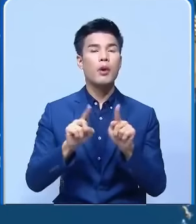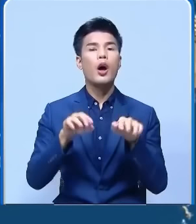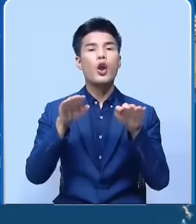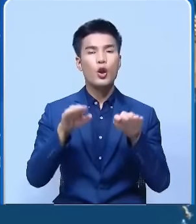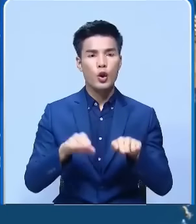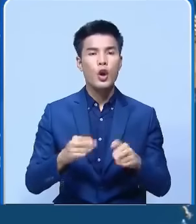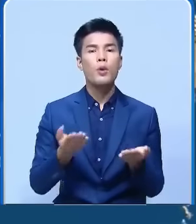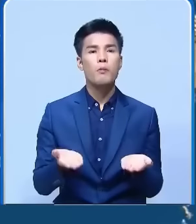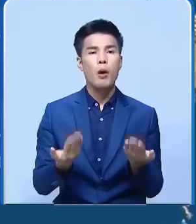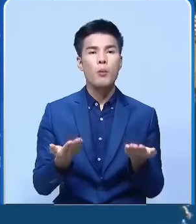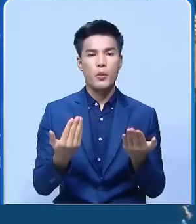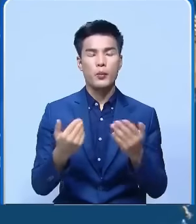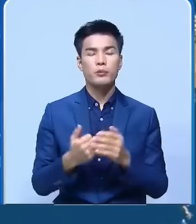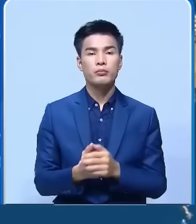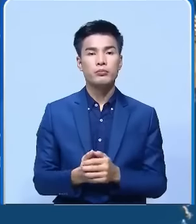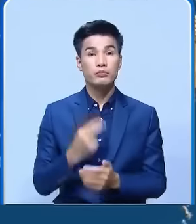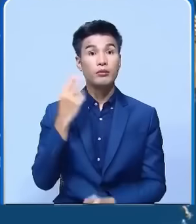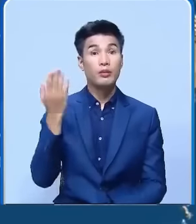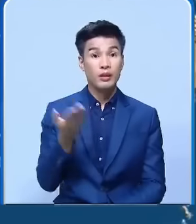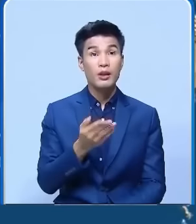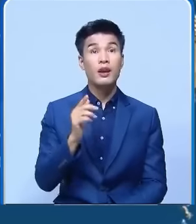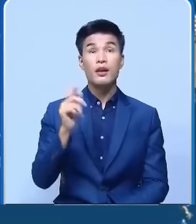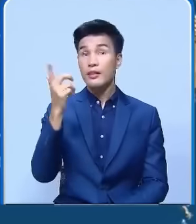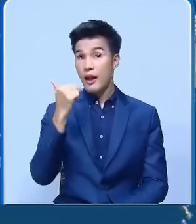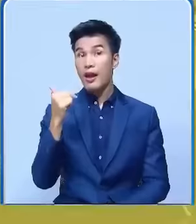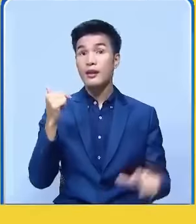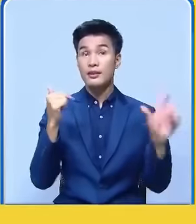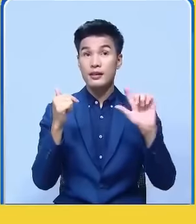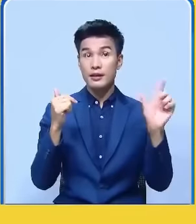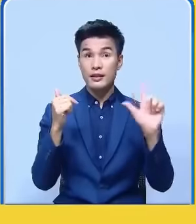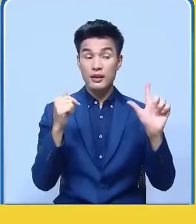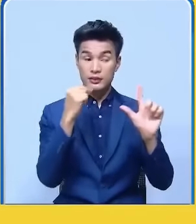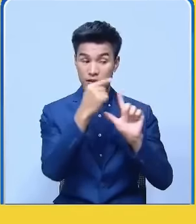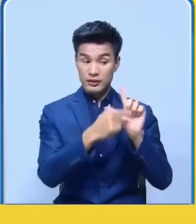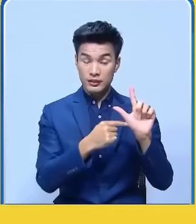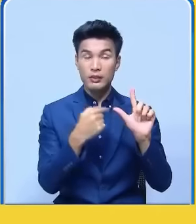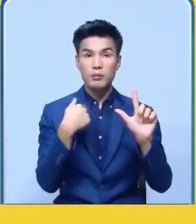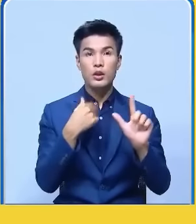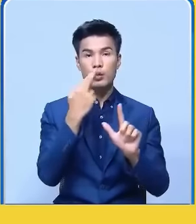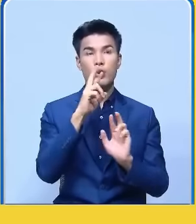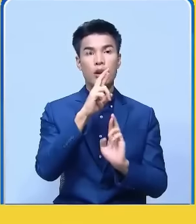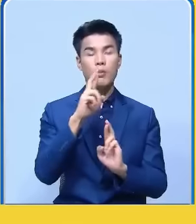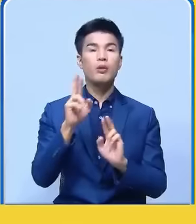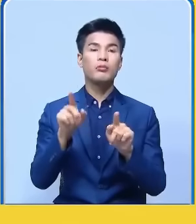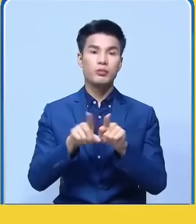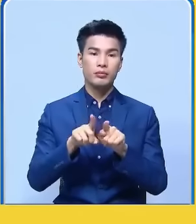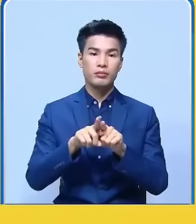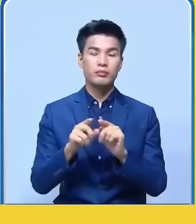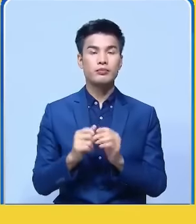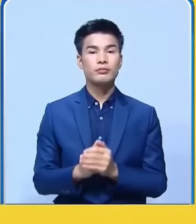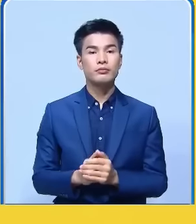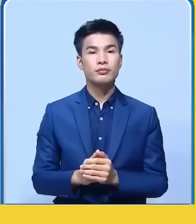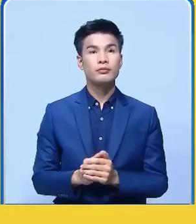ว่านะคะนั่นเลยค่ะพื้นที่สีเหลืองๆที่ใกล้กับ5จังหวัดเหล่านี้ก็ยังคงต้องเฝ้าระวังเป็นพิเศษนะคะ